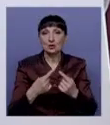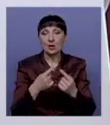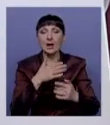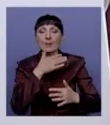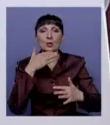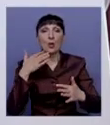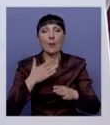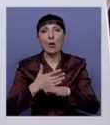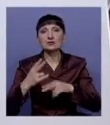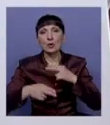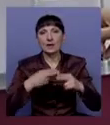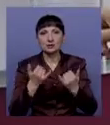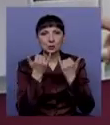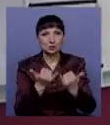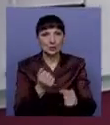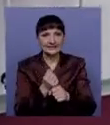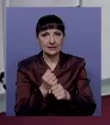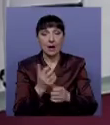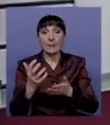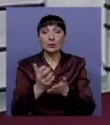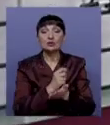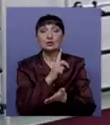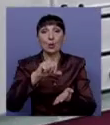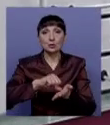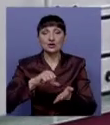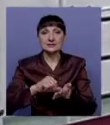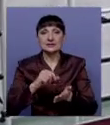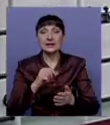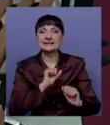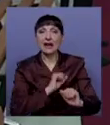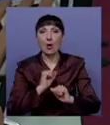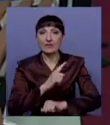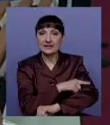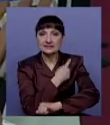цикл постоперационных услуг. Получить их участники системы медицинского